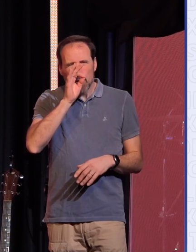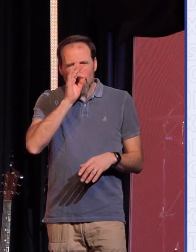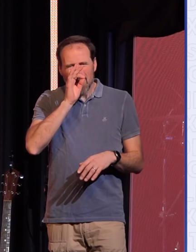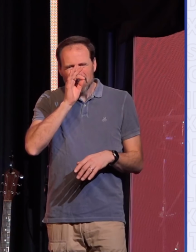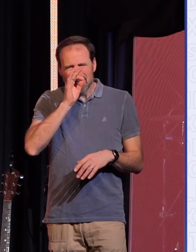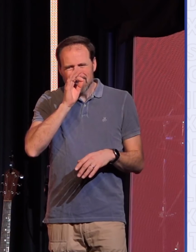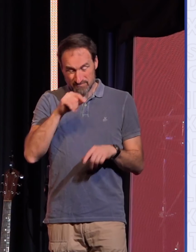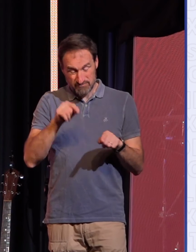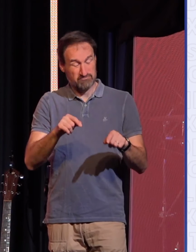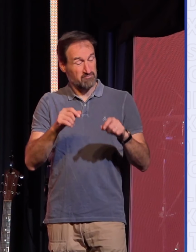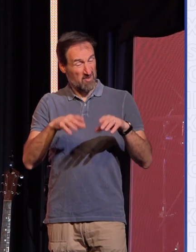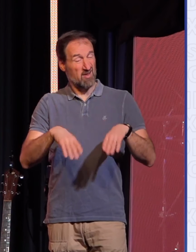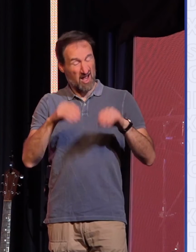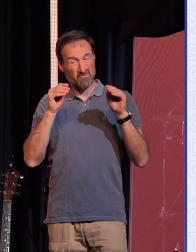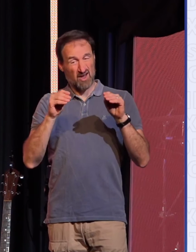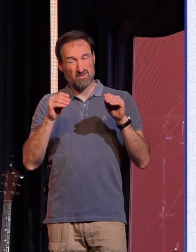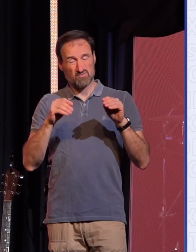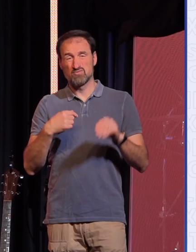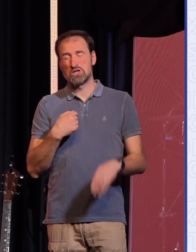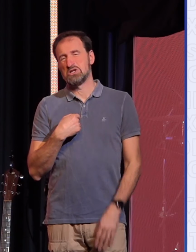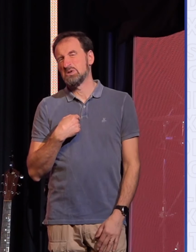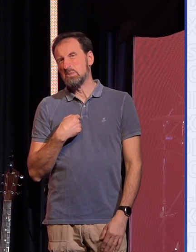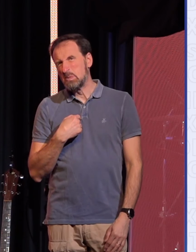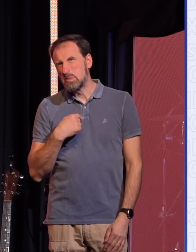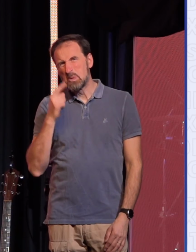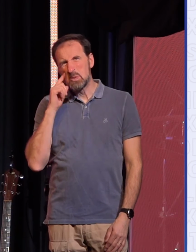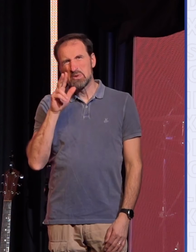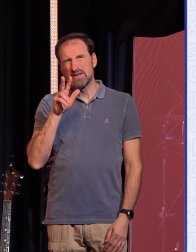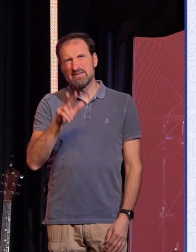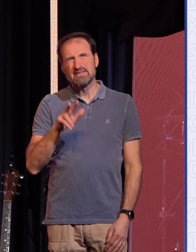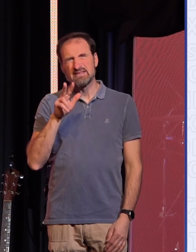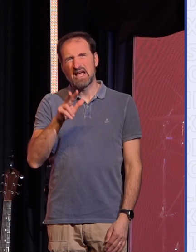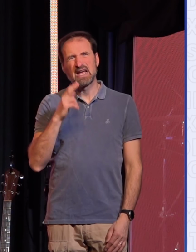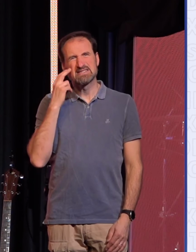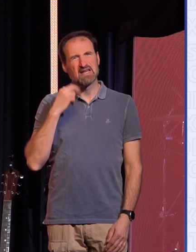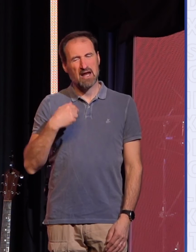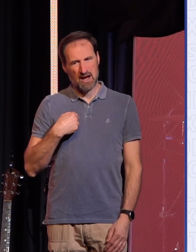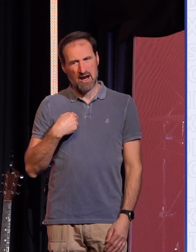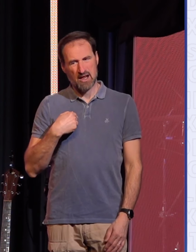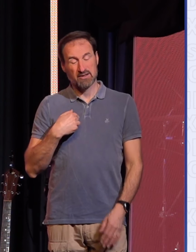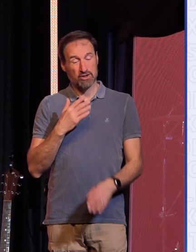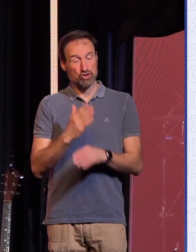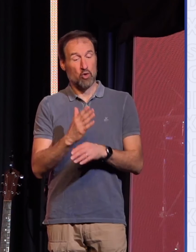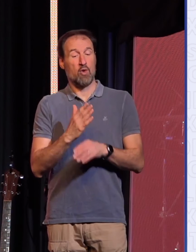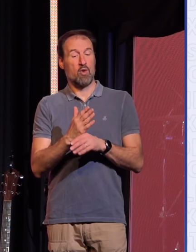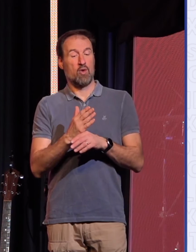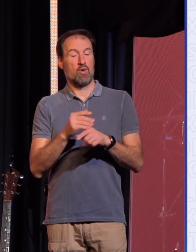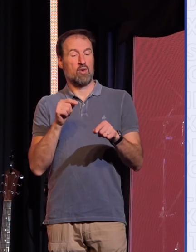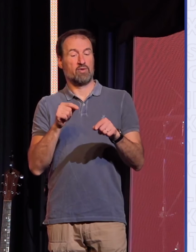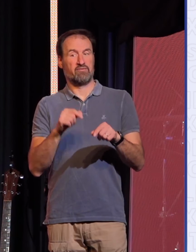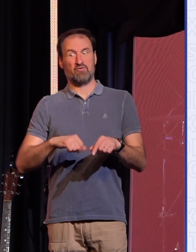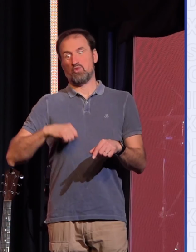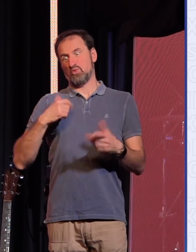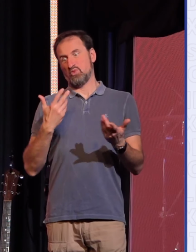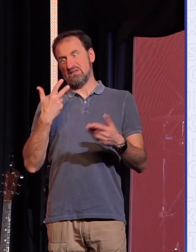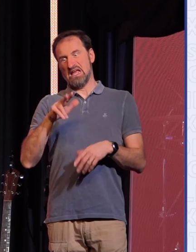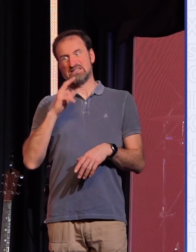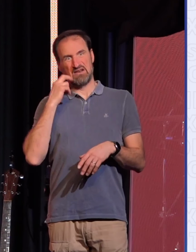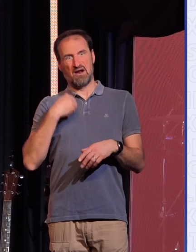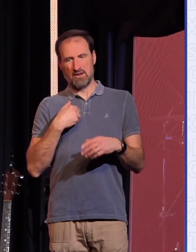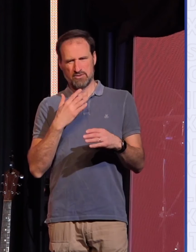Und ich habe recht früh, ich glaube, es war schon mit 13, hatte ich meinen ersten Kontakt mit diesem Thema. Und